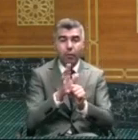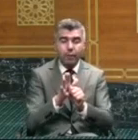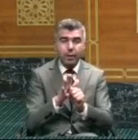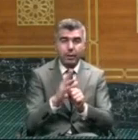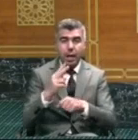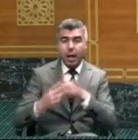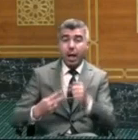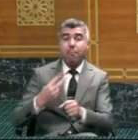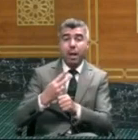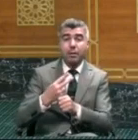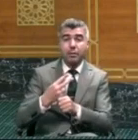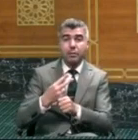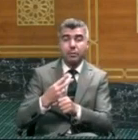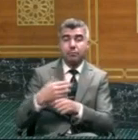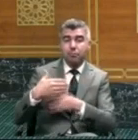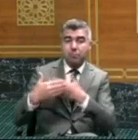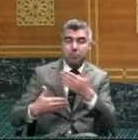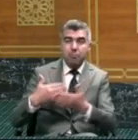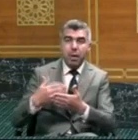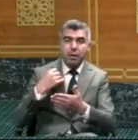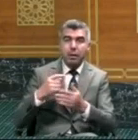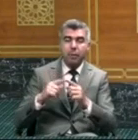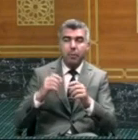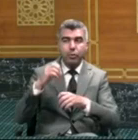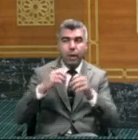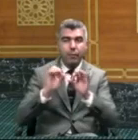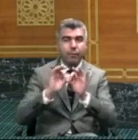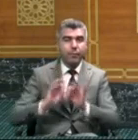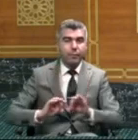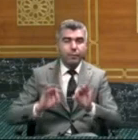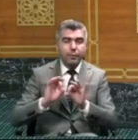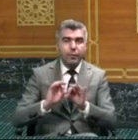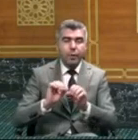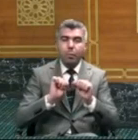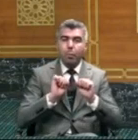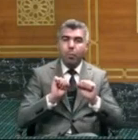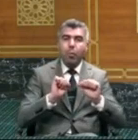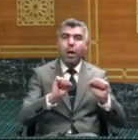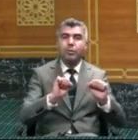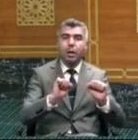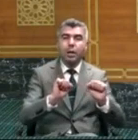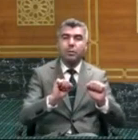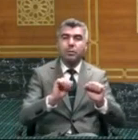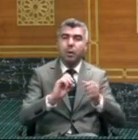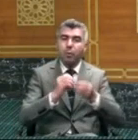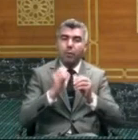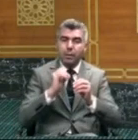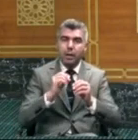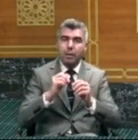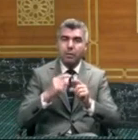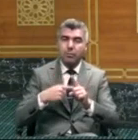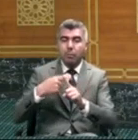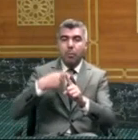الاكثر من سنتين في امور مضطربه واجهنا اشكاليات التضخم